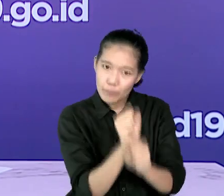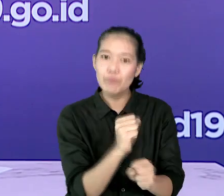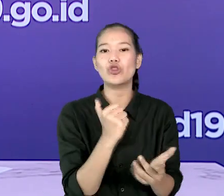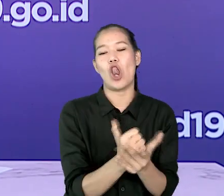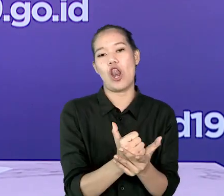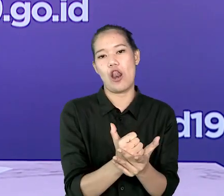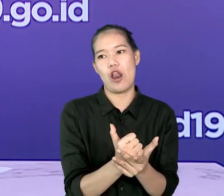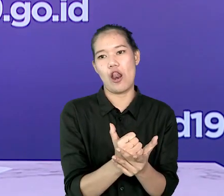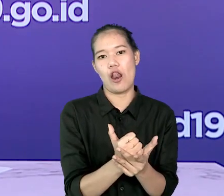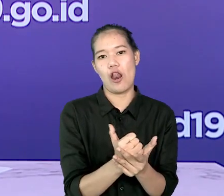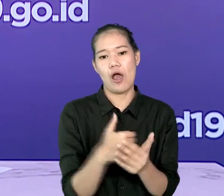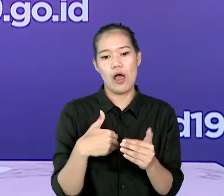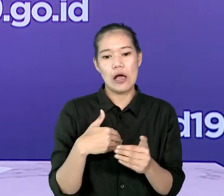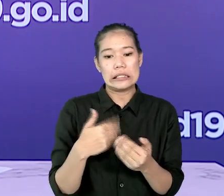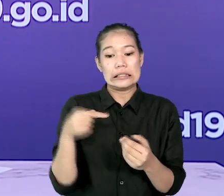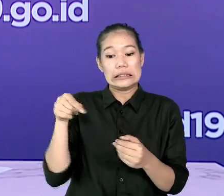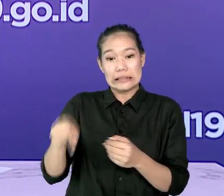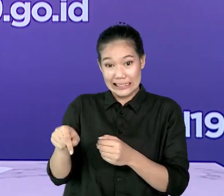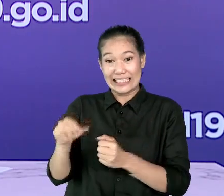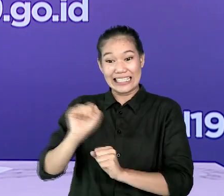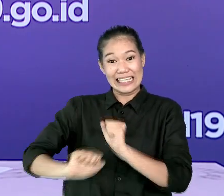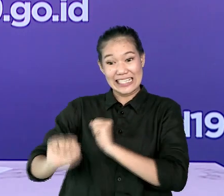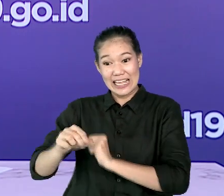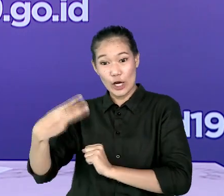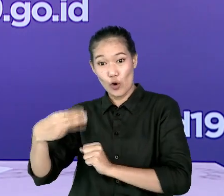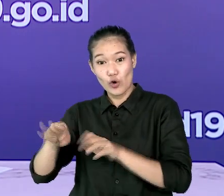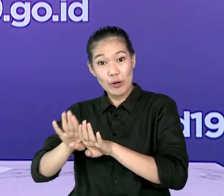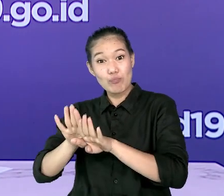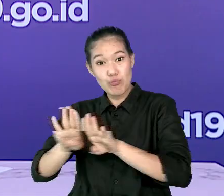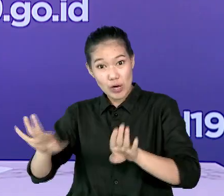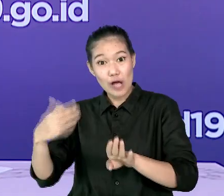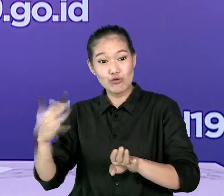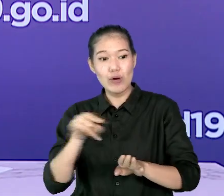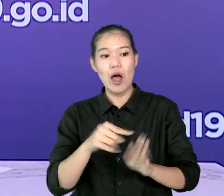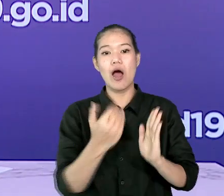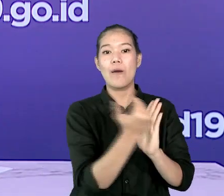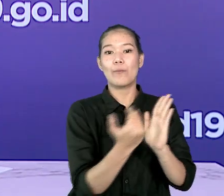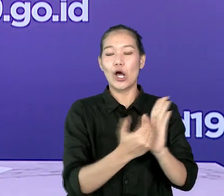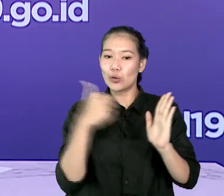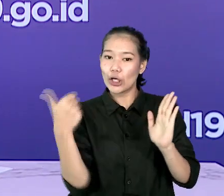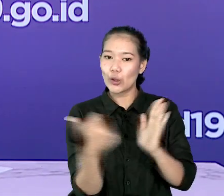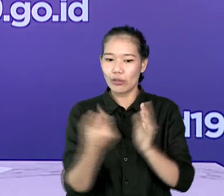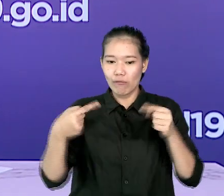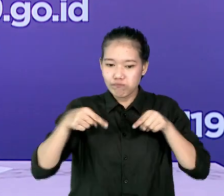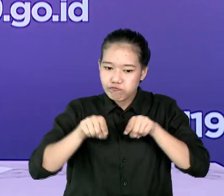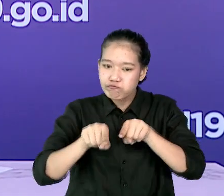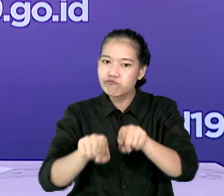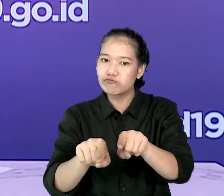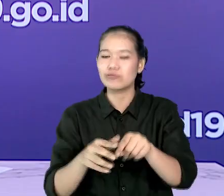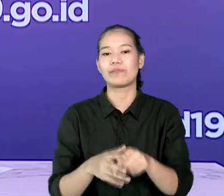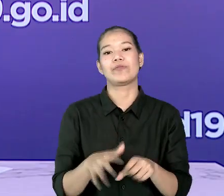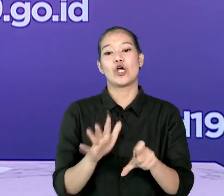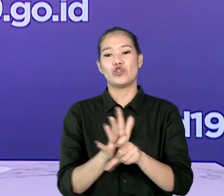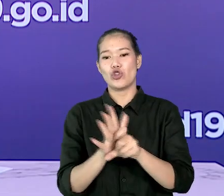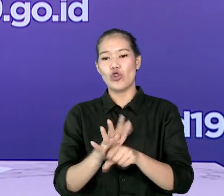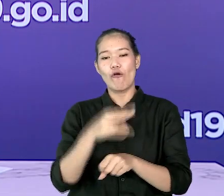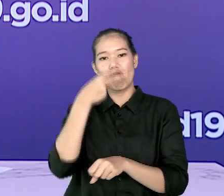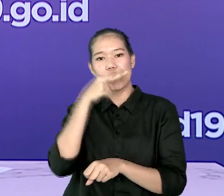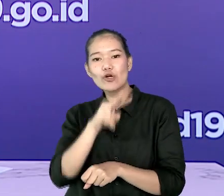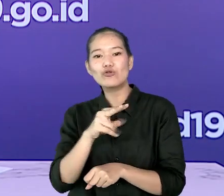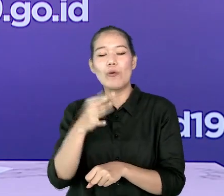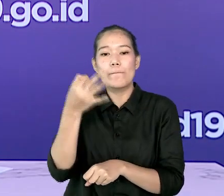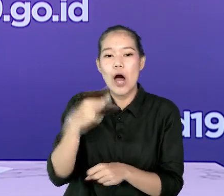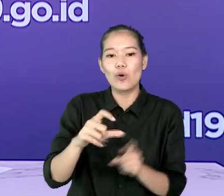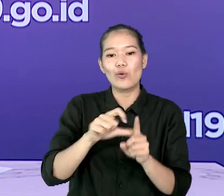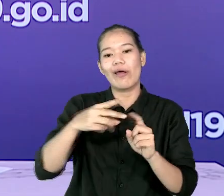dengan pembukaan aktivitas sosial ekonomi masyarakat. Varian mutasi seperti Delta memang terbukti